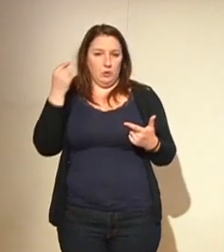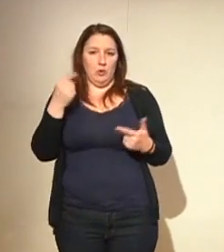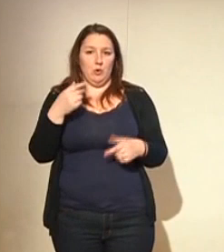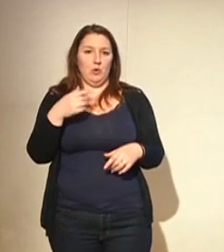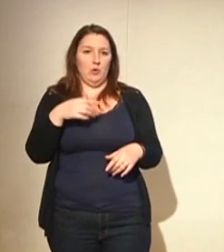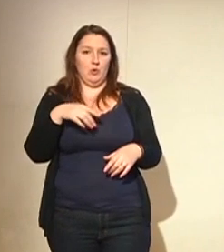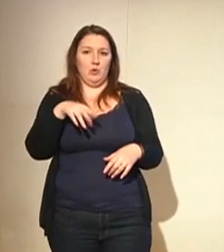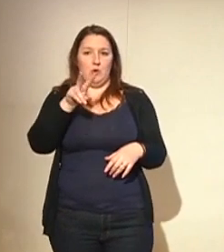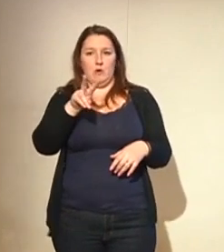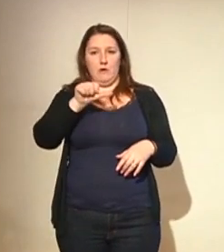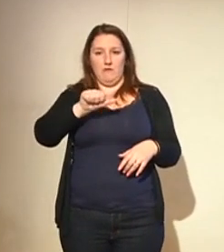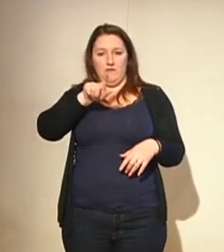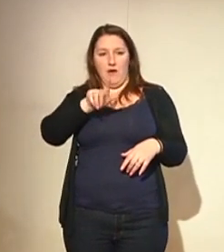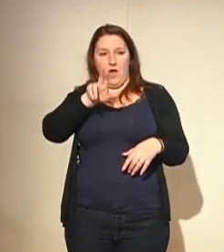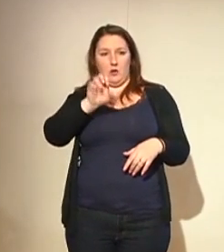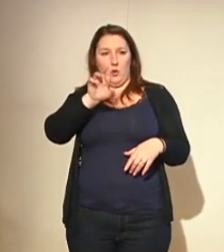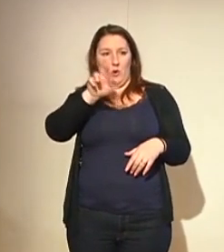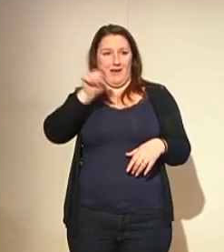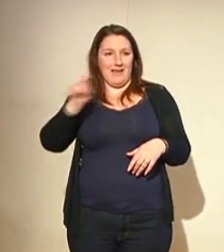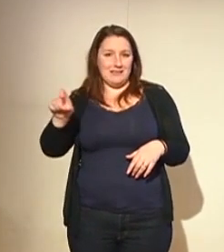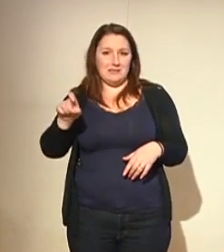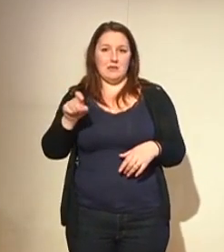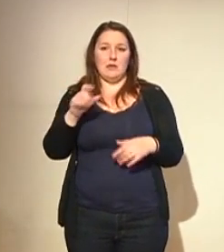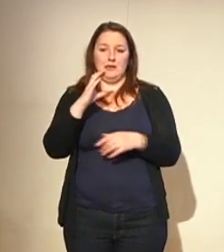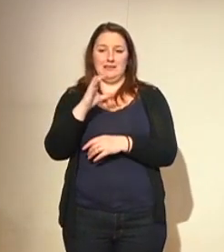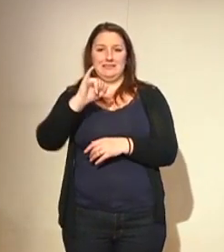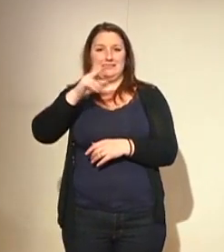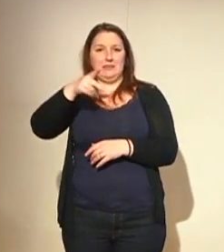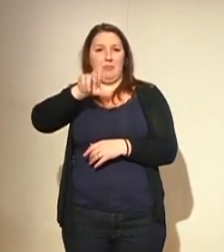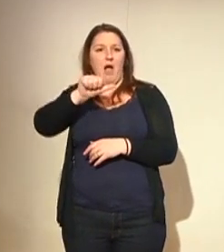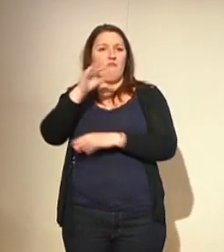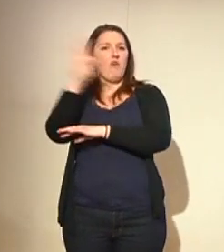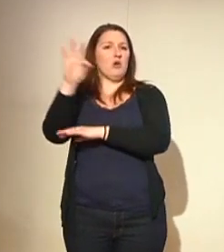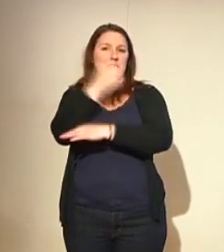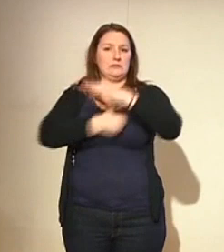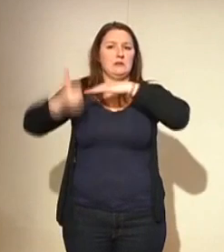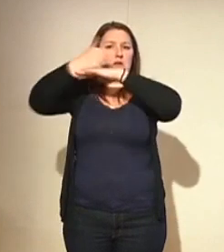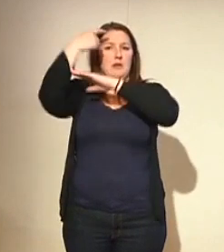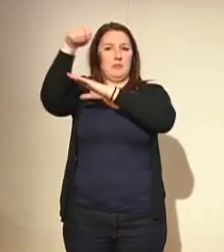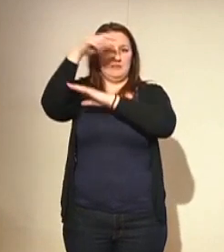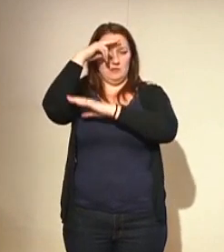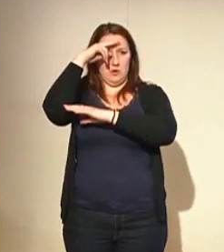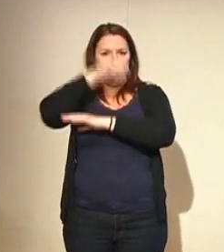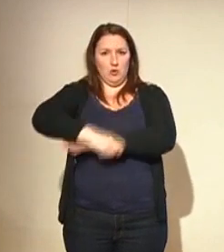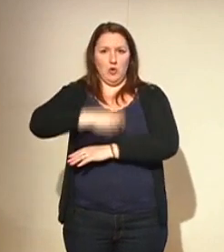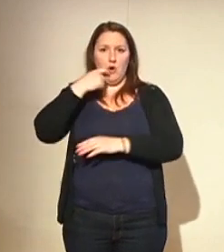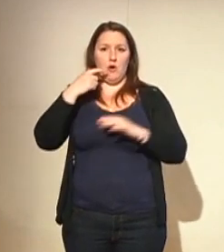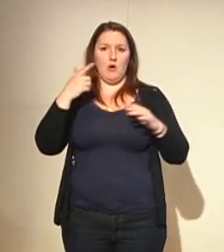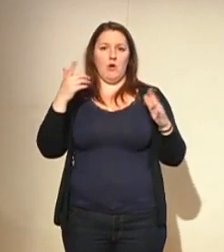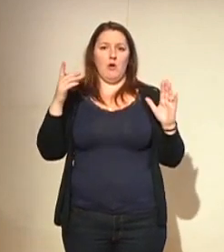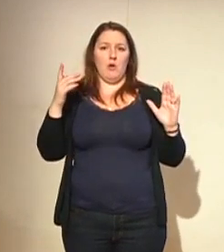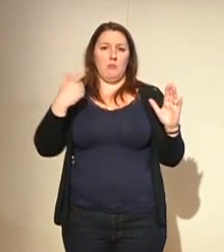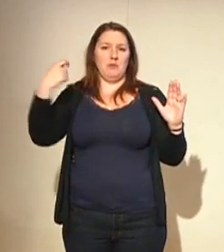Le le vaguerz président d'honneur de CIPRA France vice-président de montagne wilderness France monag wilderness